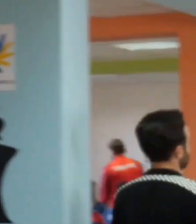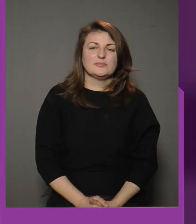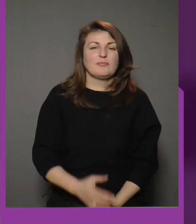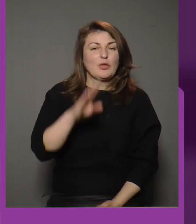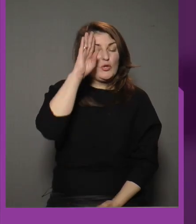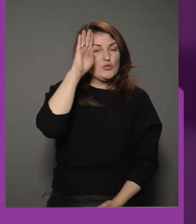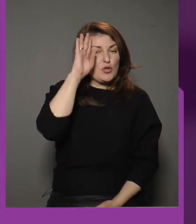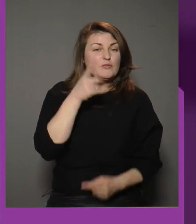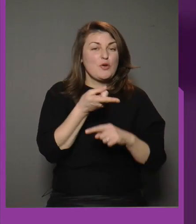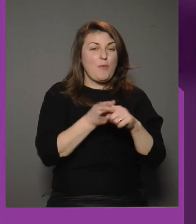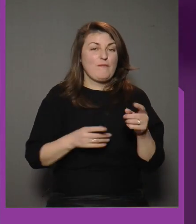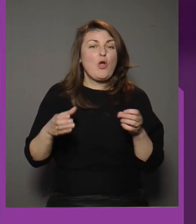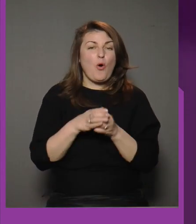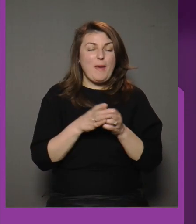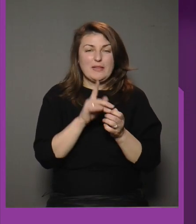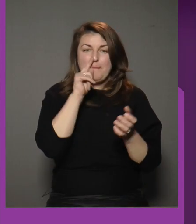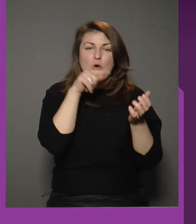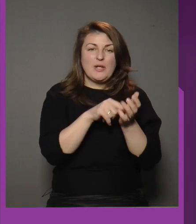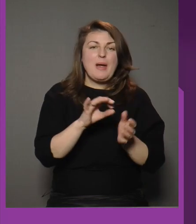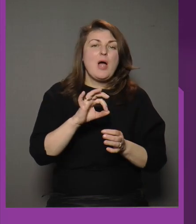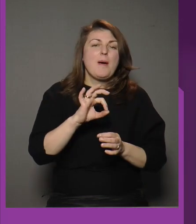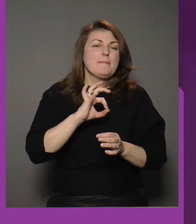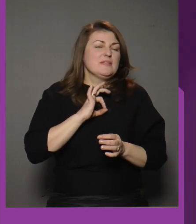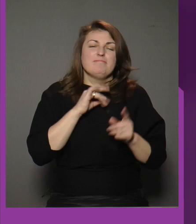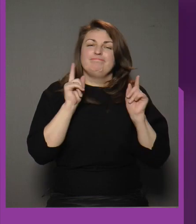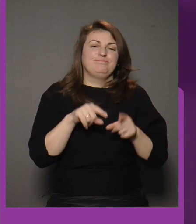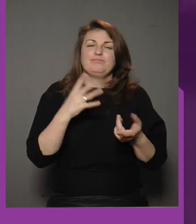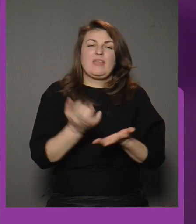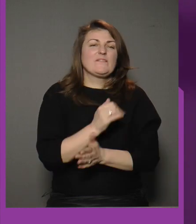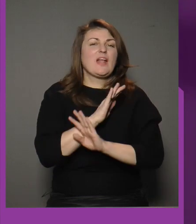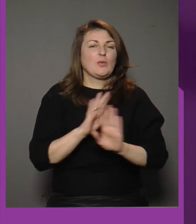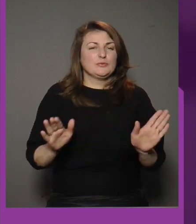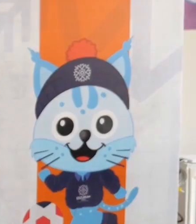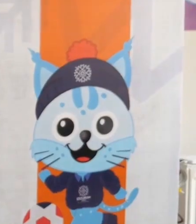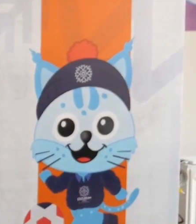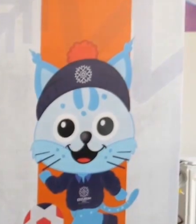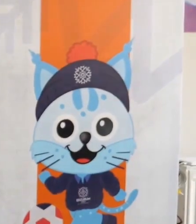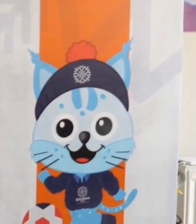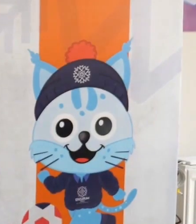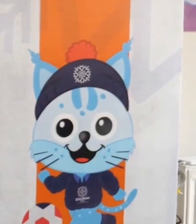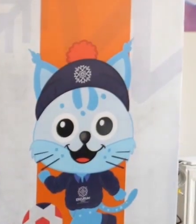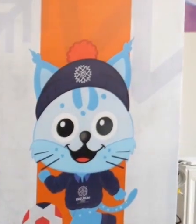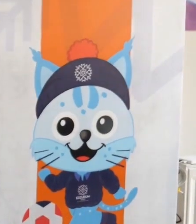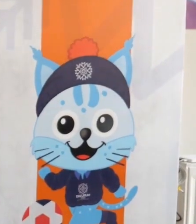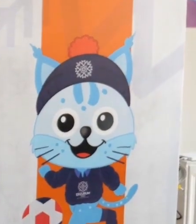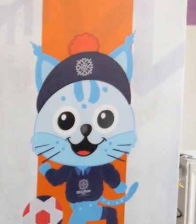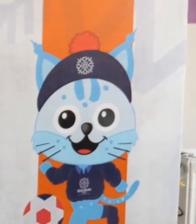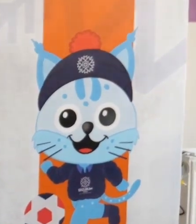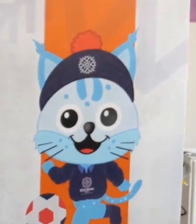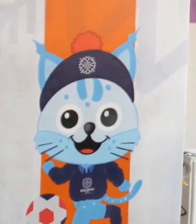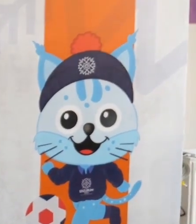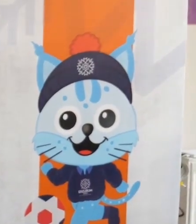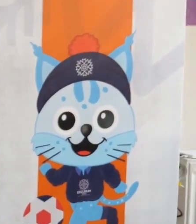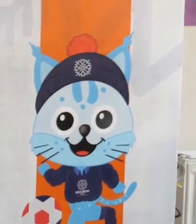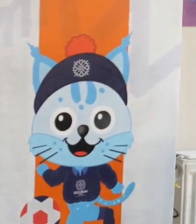Чоловічій половині команди потрапити у призи також не вдалося. Ми планували, думали